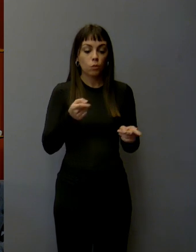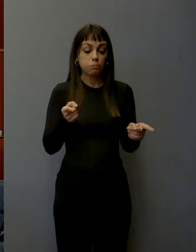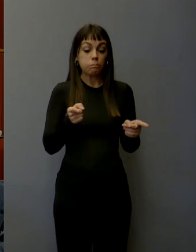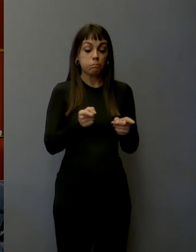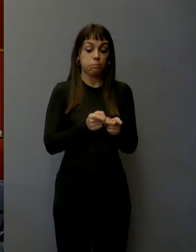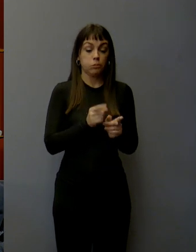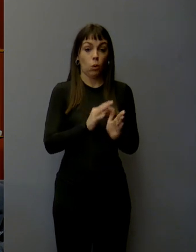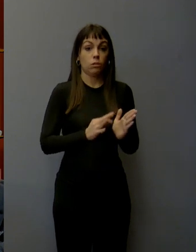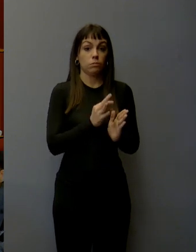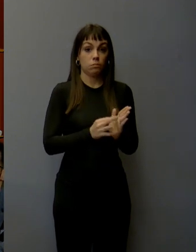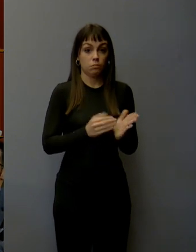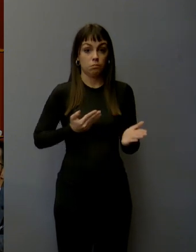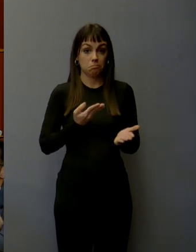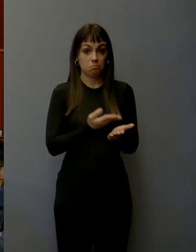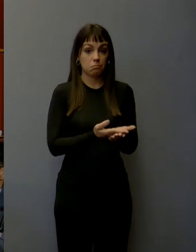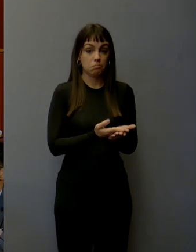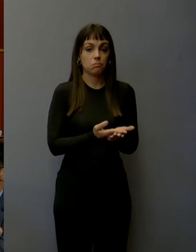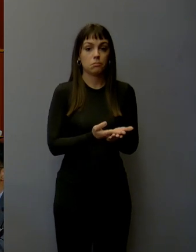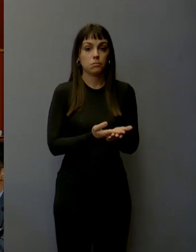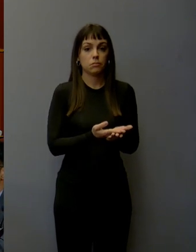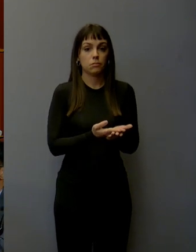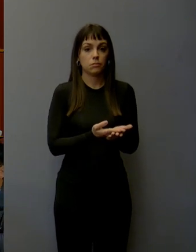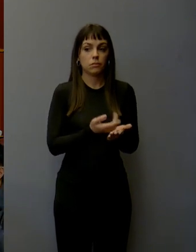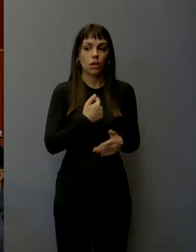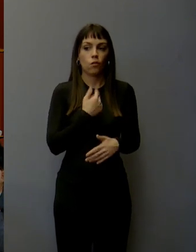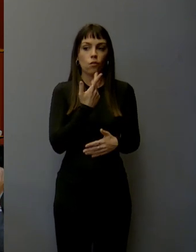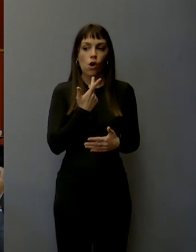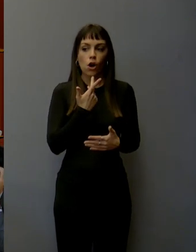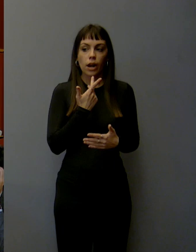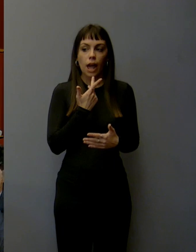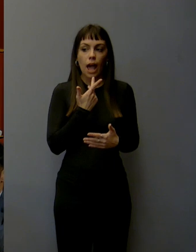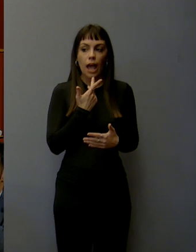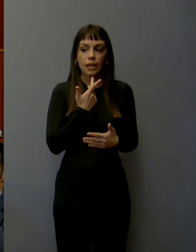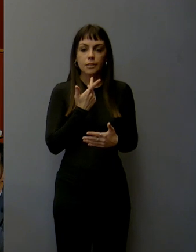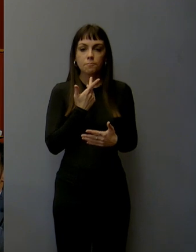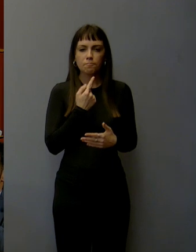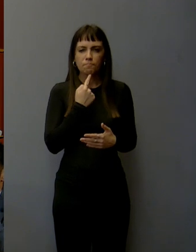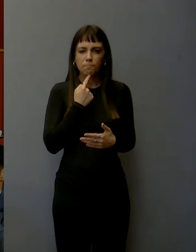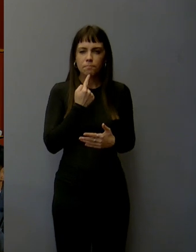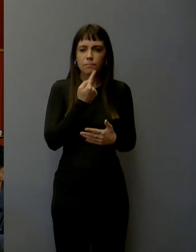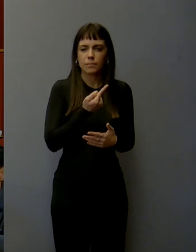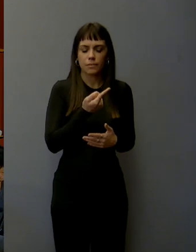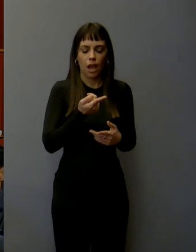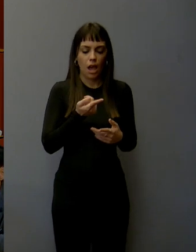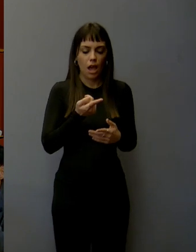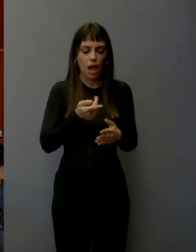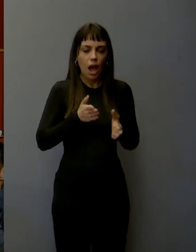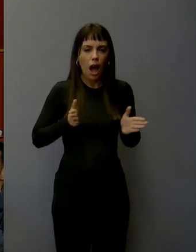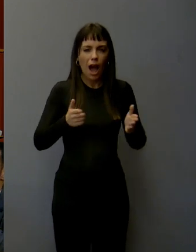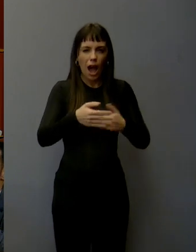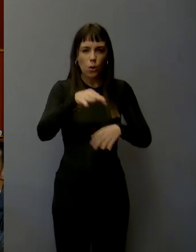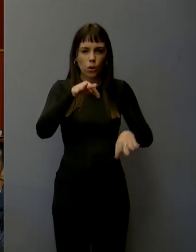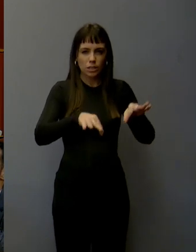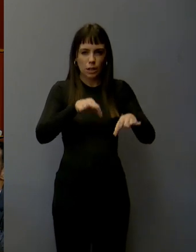presentati mi permetto però di dire una cosa in più nelle aule di tribunale c'è una scritta la